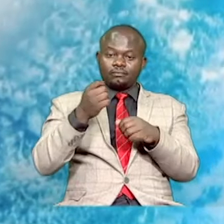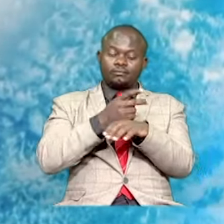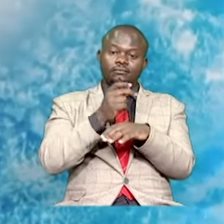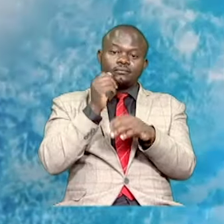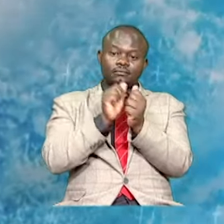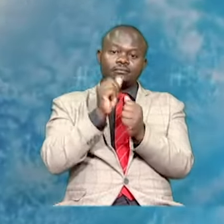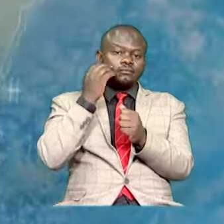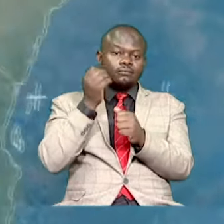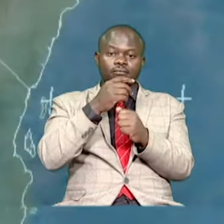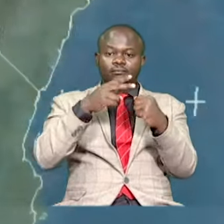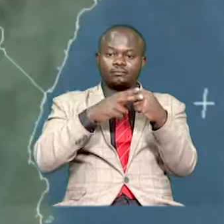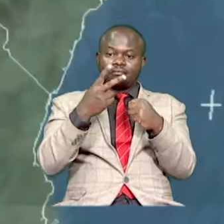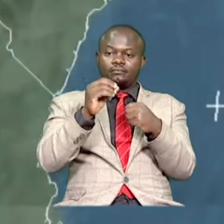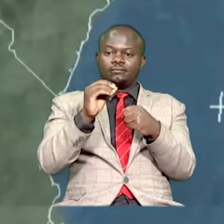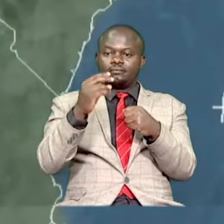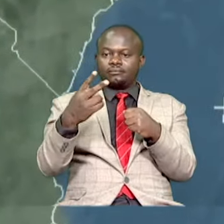15 Nyakanga